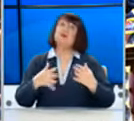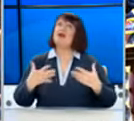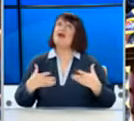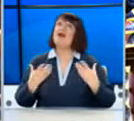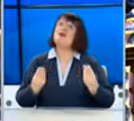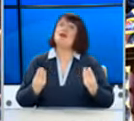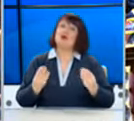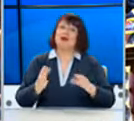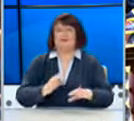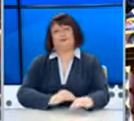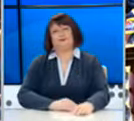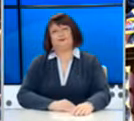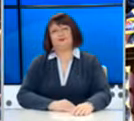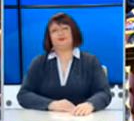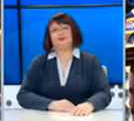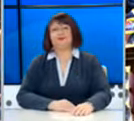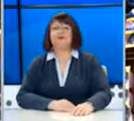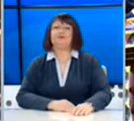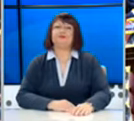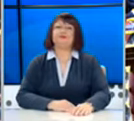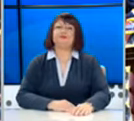Χαιρόμαστε πάρα πολύ.